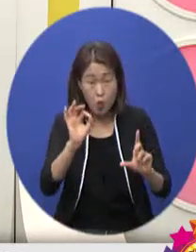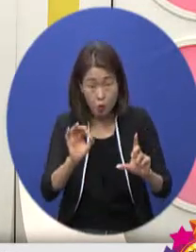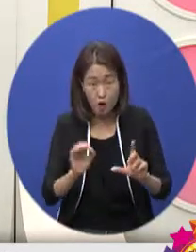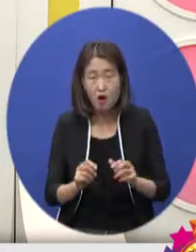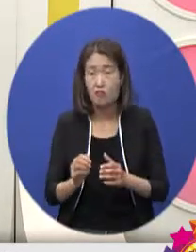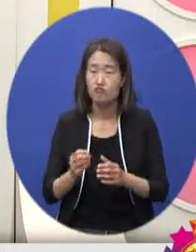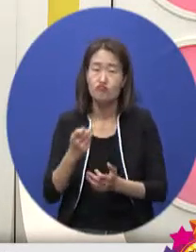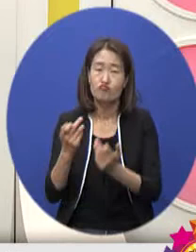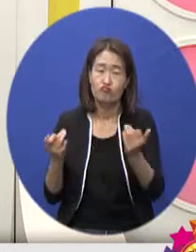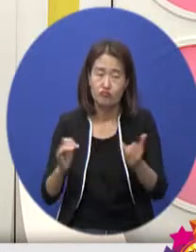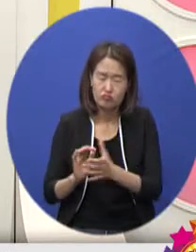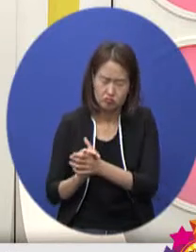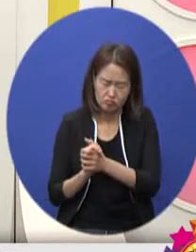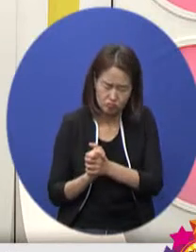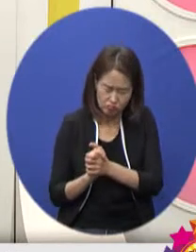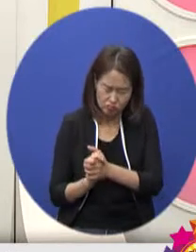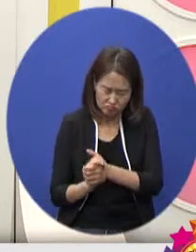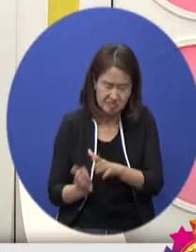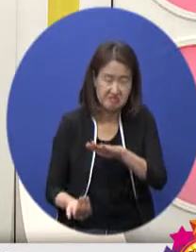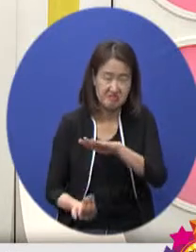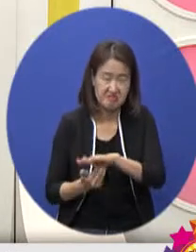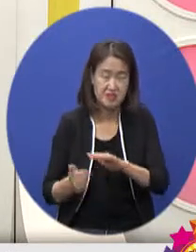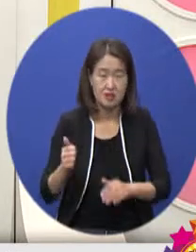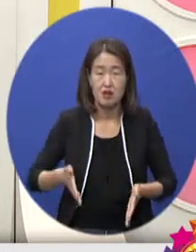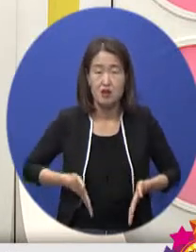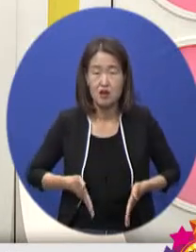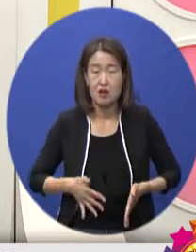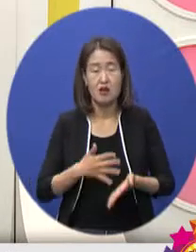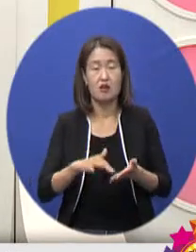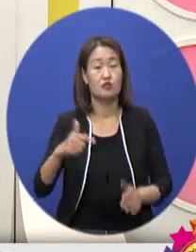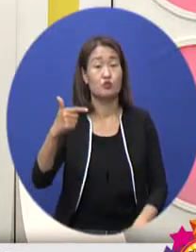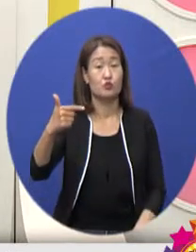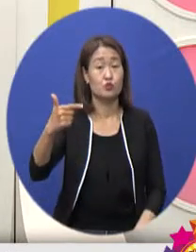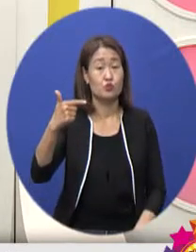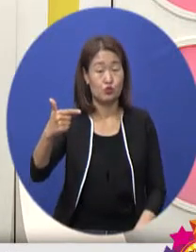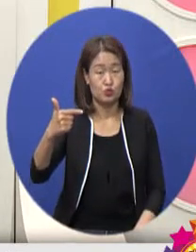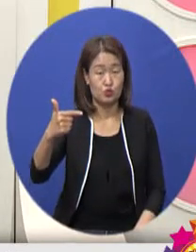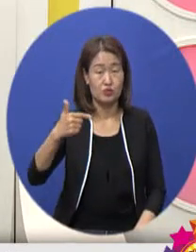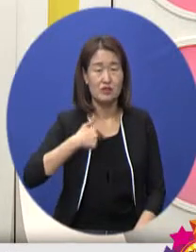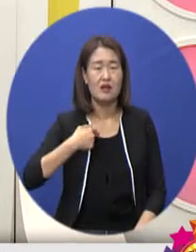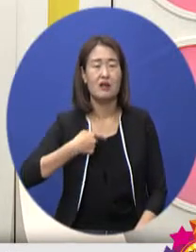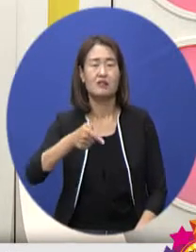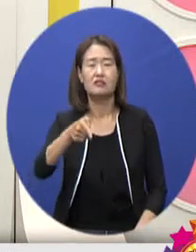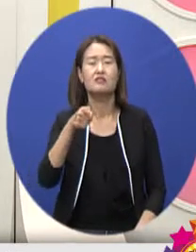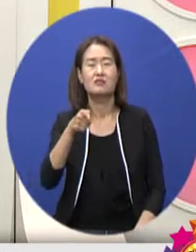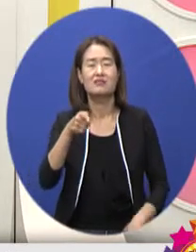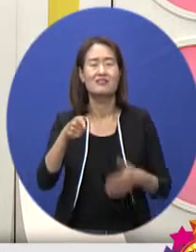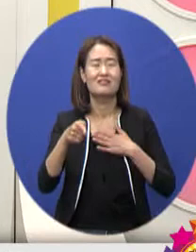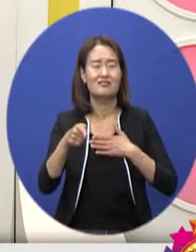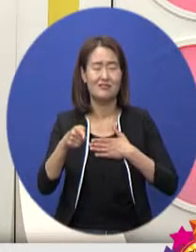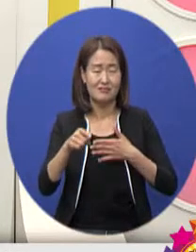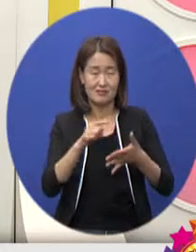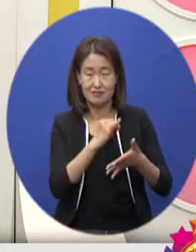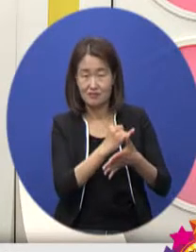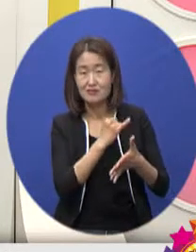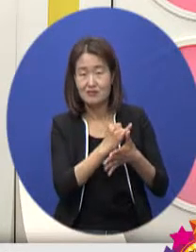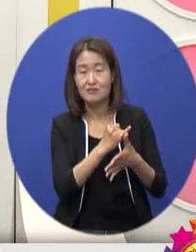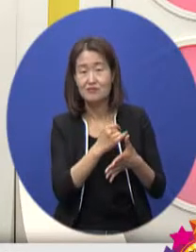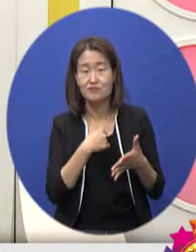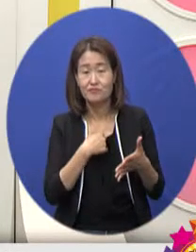우애가 최고인 것 같아요. 네, 그런 그쵸? 것 같아요. 네. 6남매인데 6남매 제가 맞이예요. 네네. 그런데 뭐